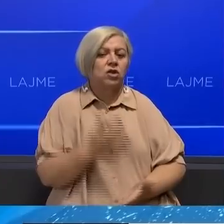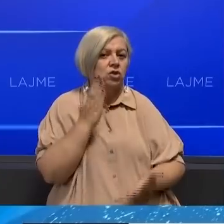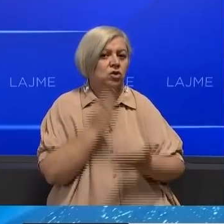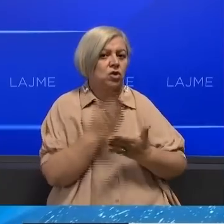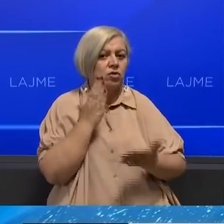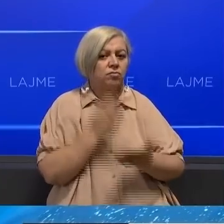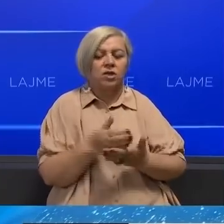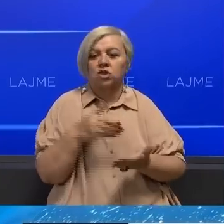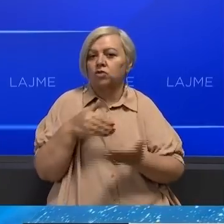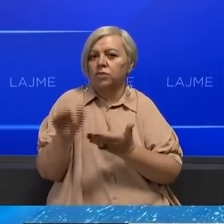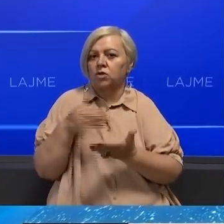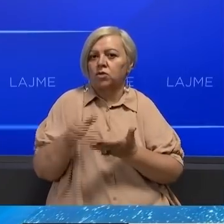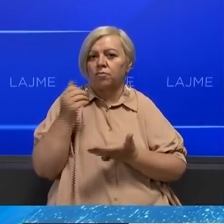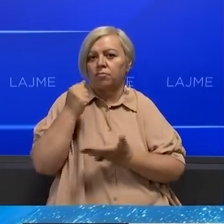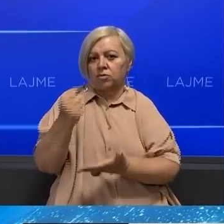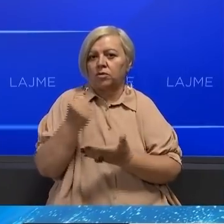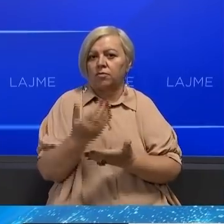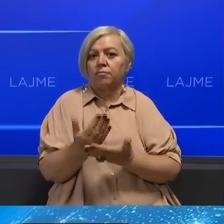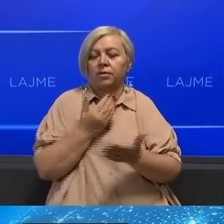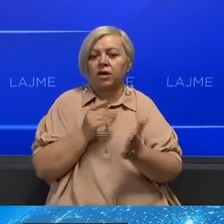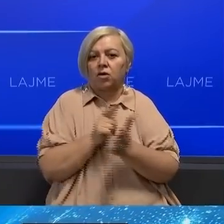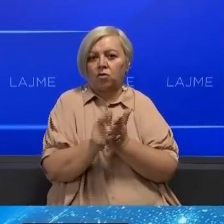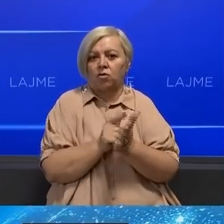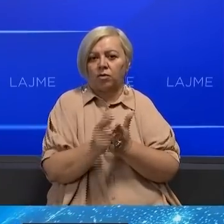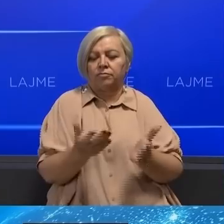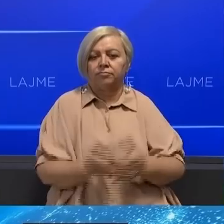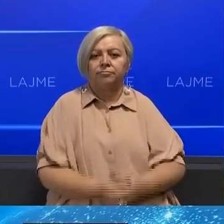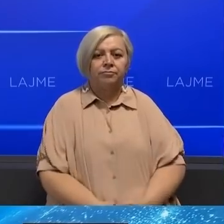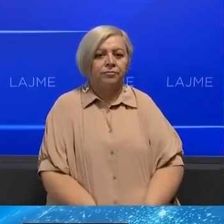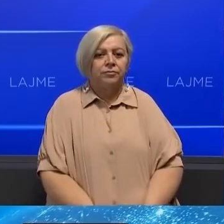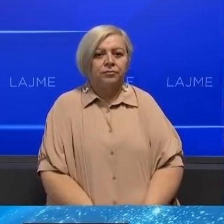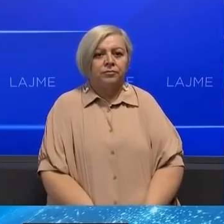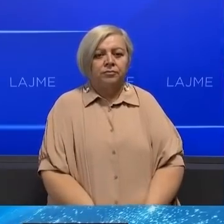gjithmonë shpenzohet buxheti para kohës.